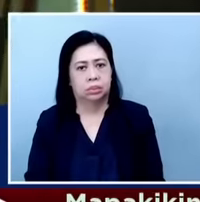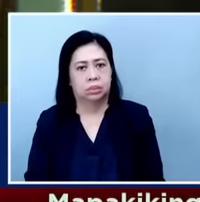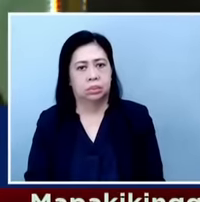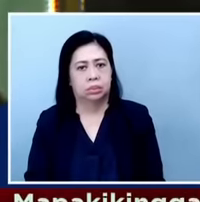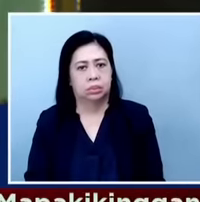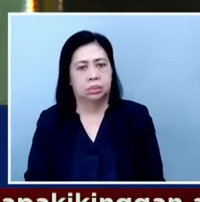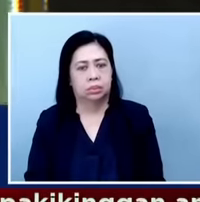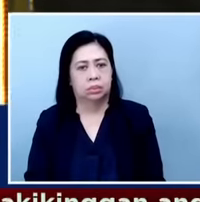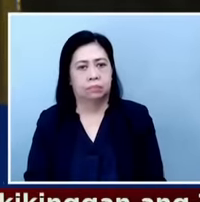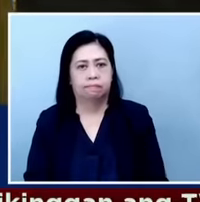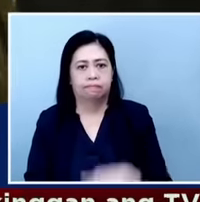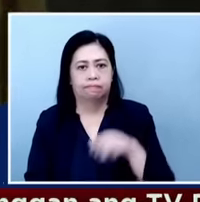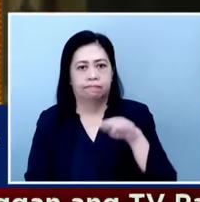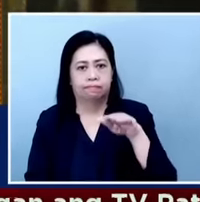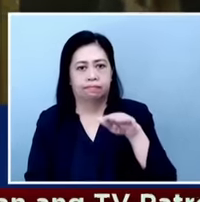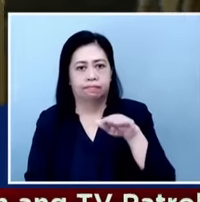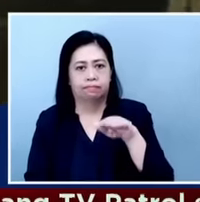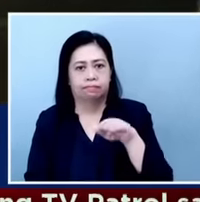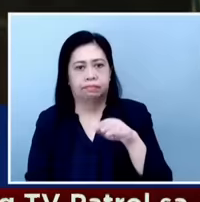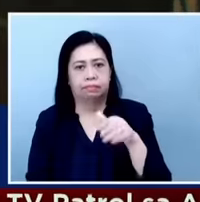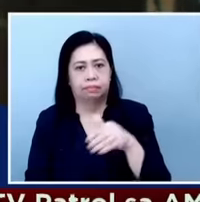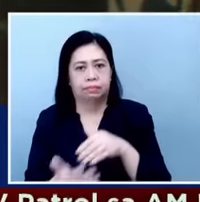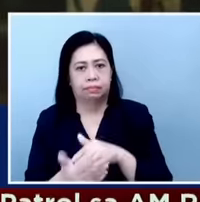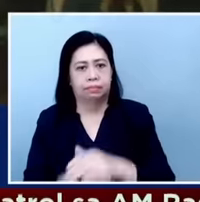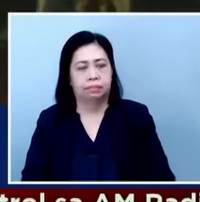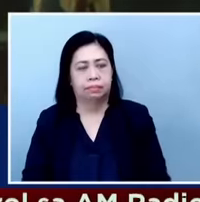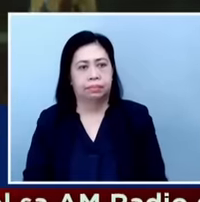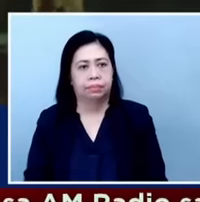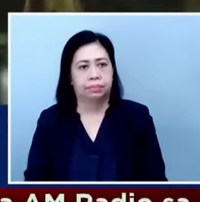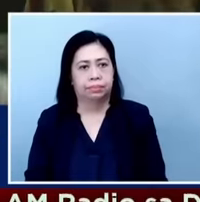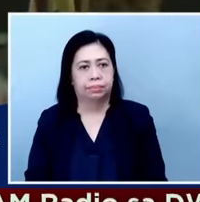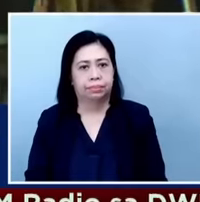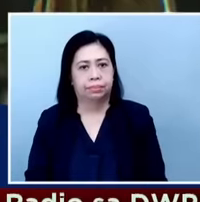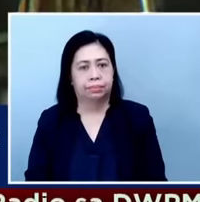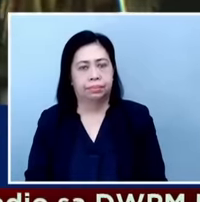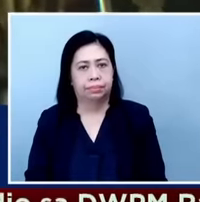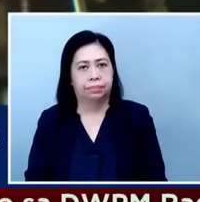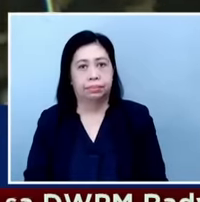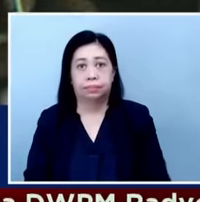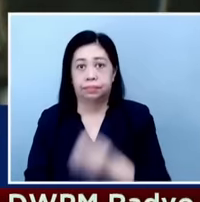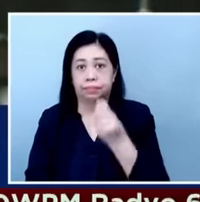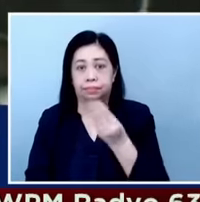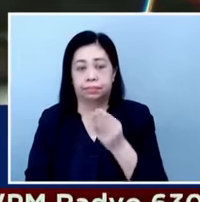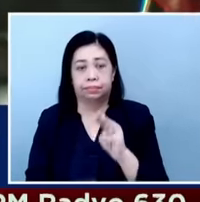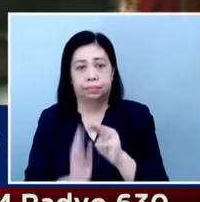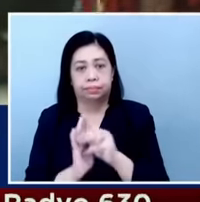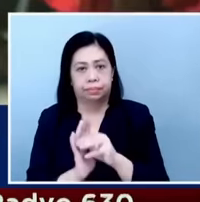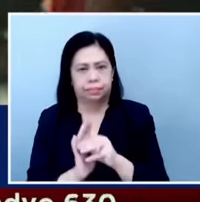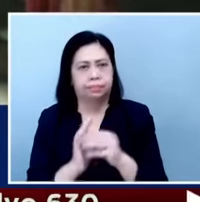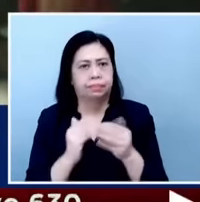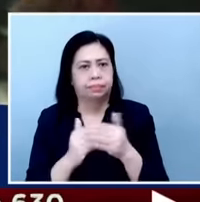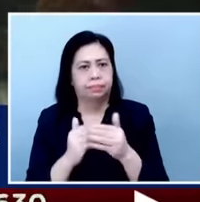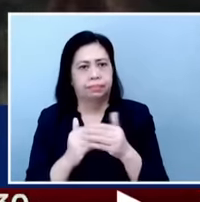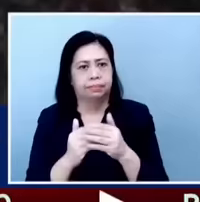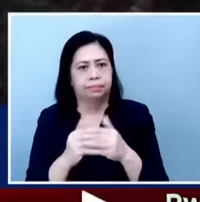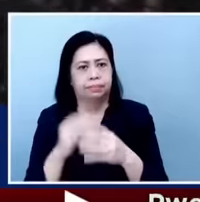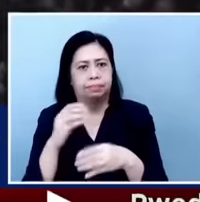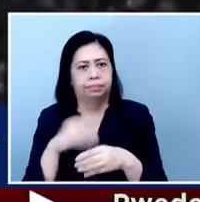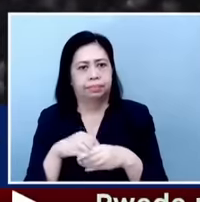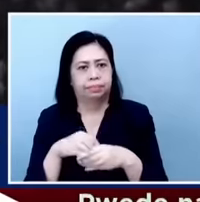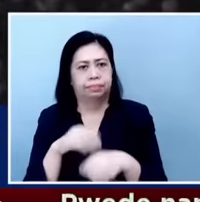ulit. Lumalakad na ulit ang andas. At mga ilang minuto na lamang ay nasa loob na yan ng